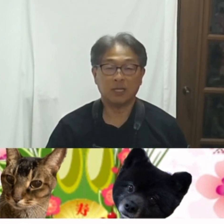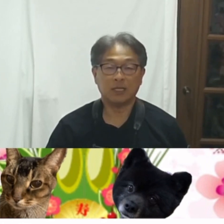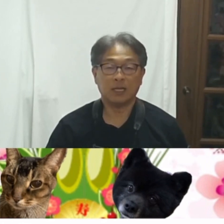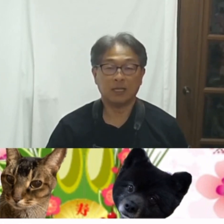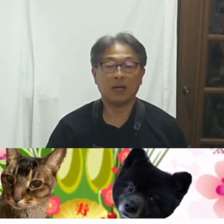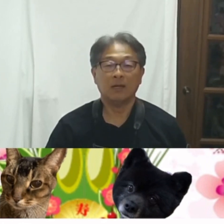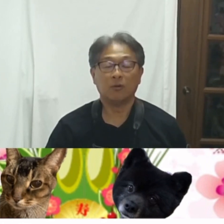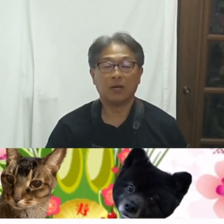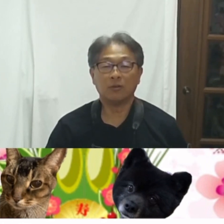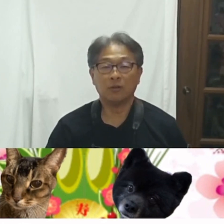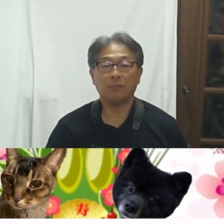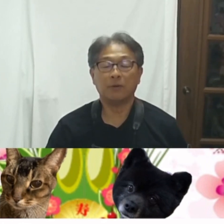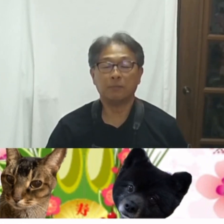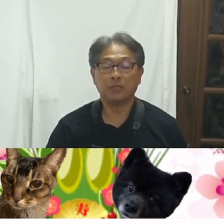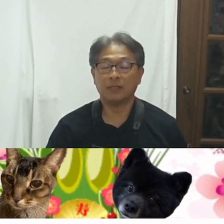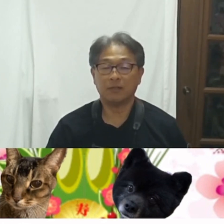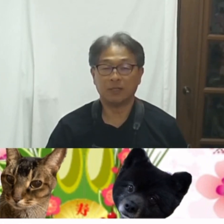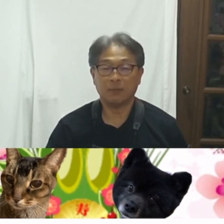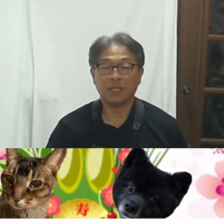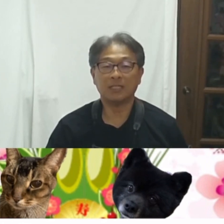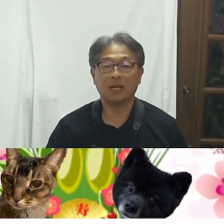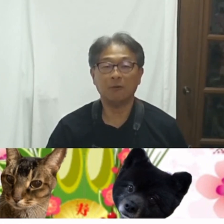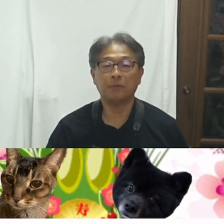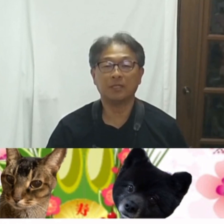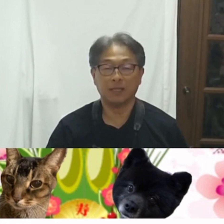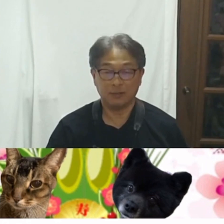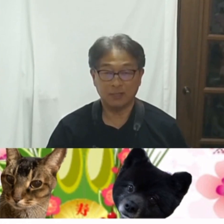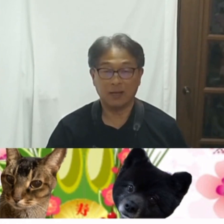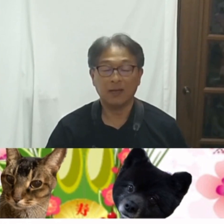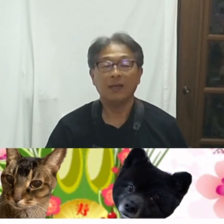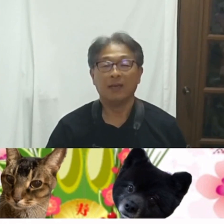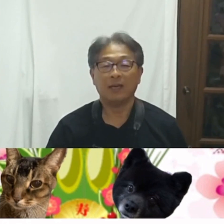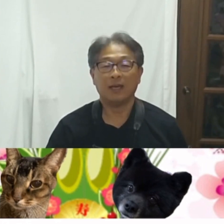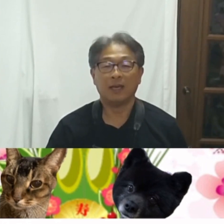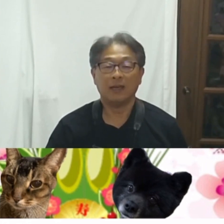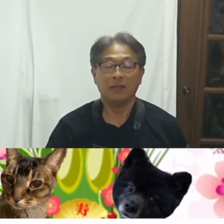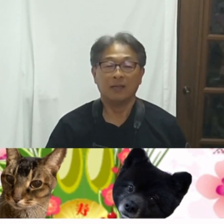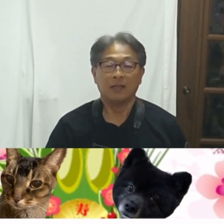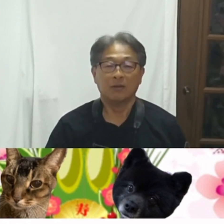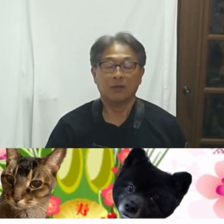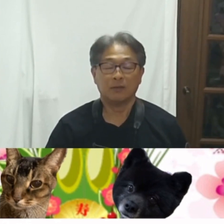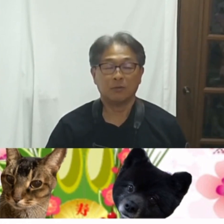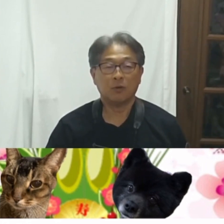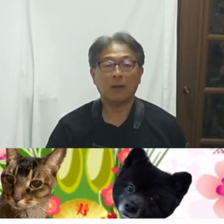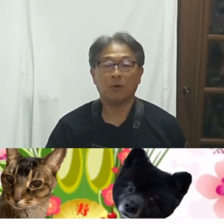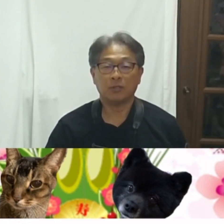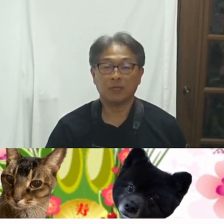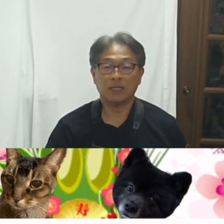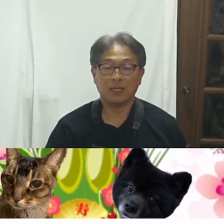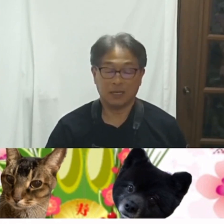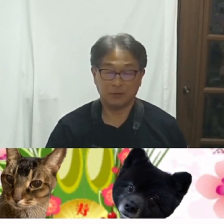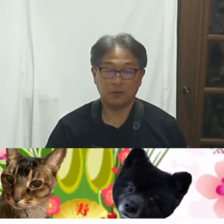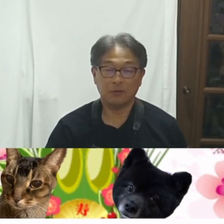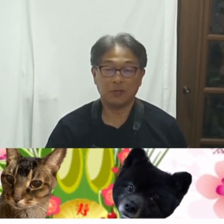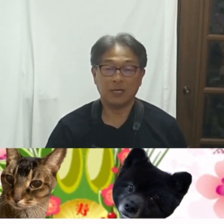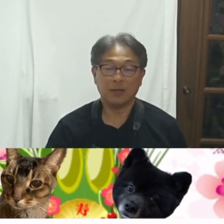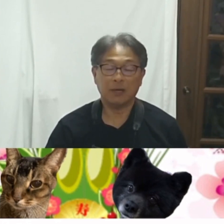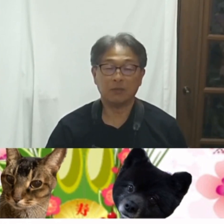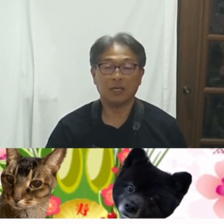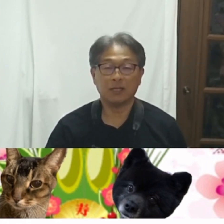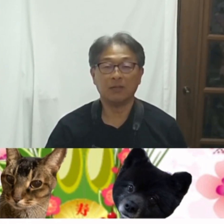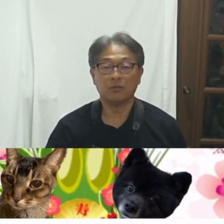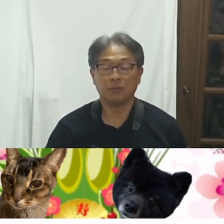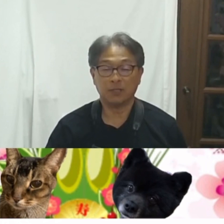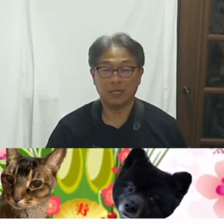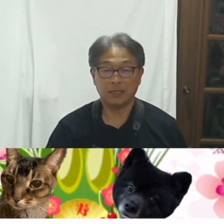提供していただいた北海道のプーチャンネルさんとまた違うプーチャンネルさん、コラボ素材屋さんという名前